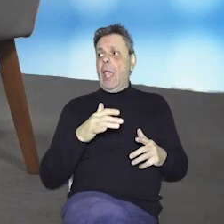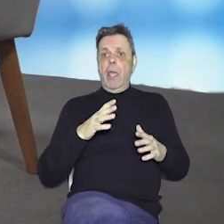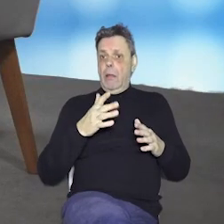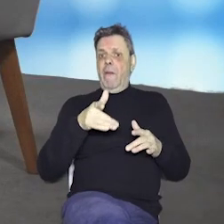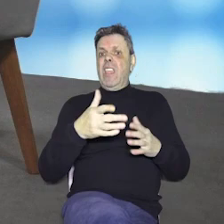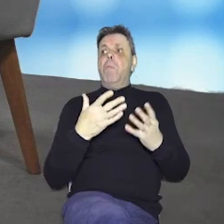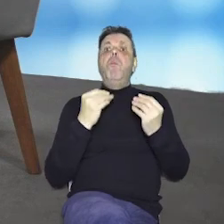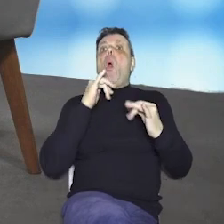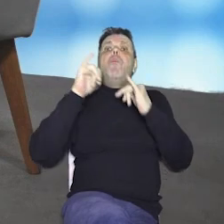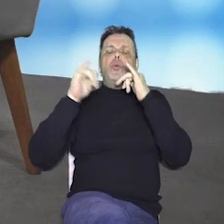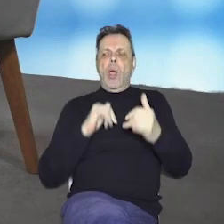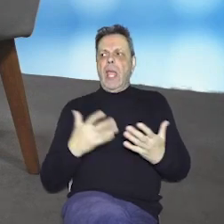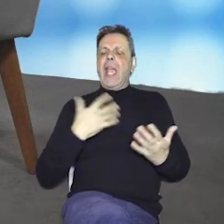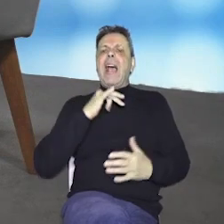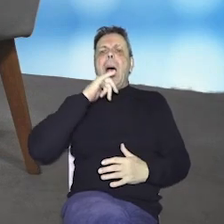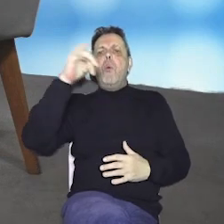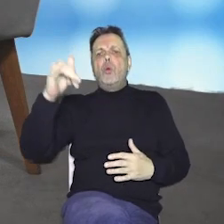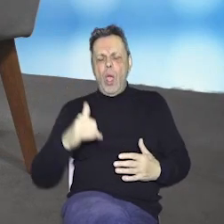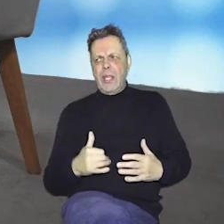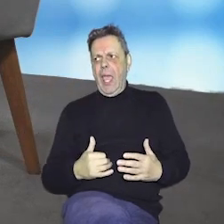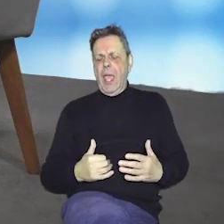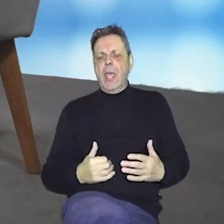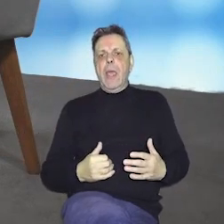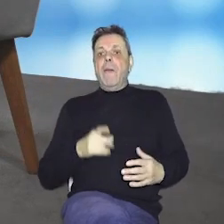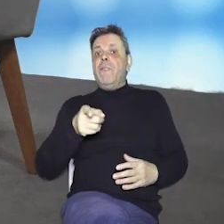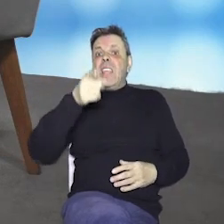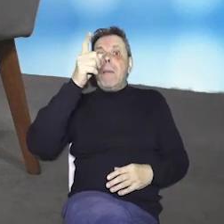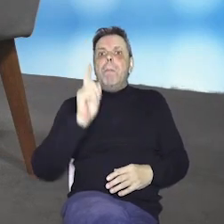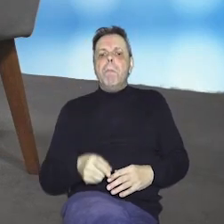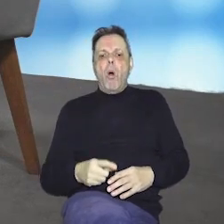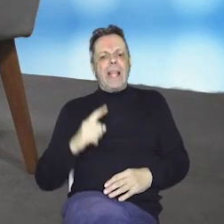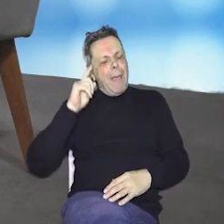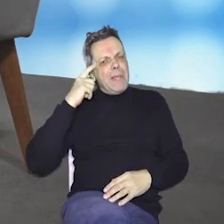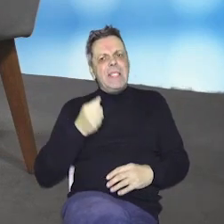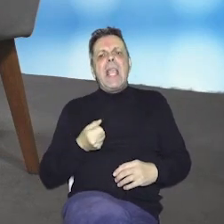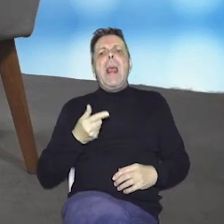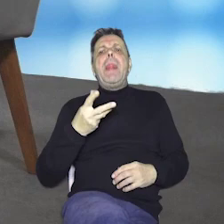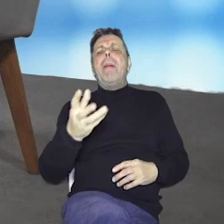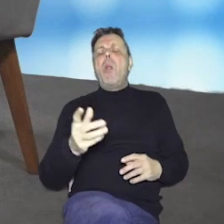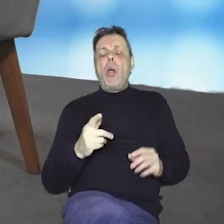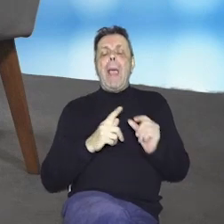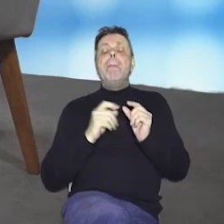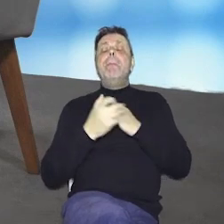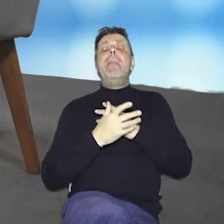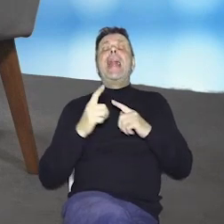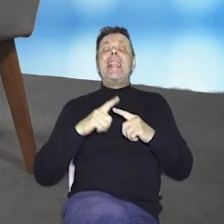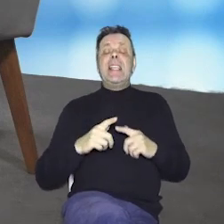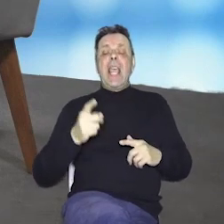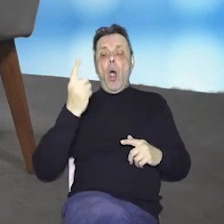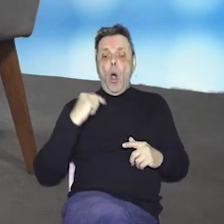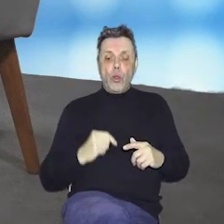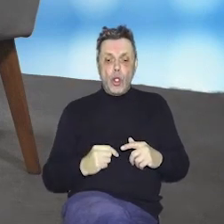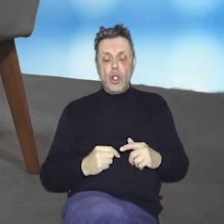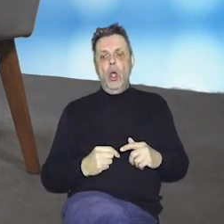putnik, jel? Da. Kad putujete u egzotične tropske krajeve, morate misliti na brojne egzotične parazite, odnosno